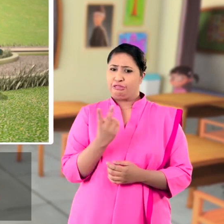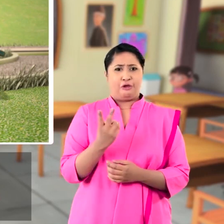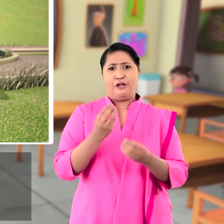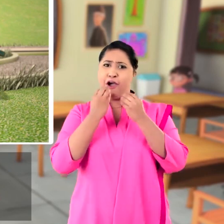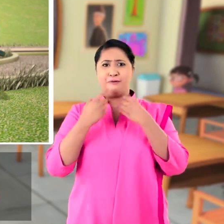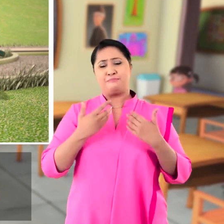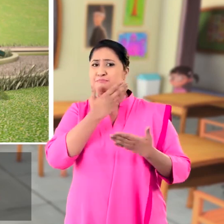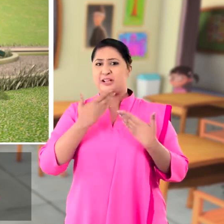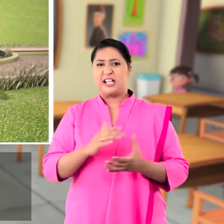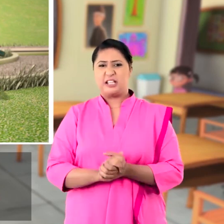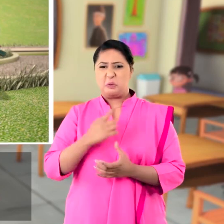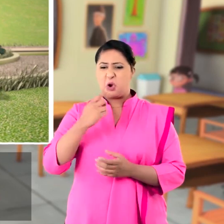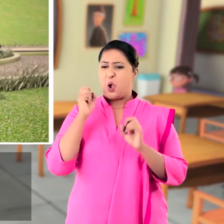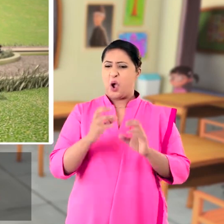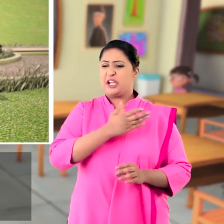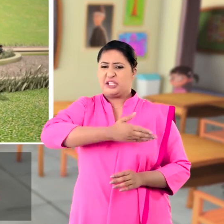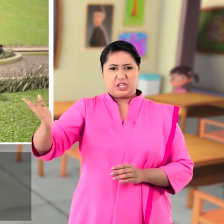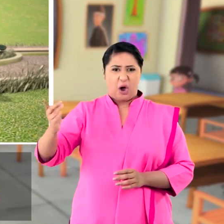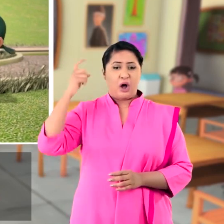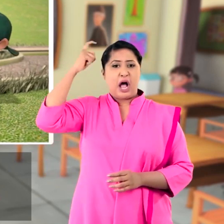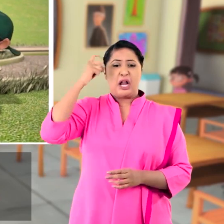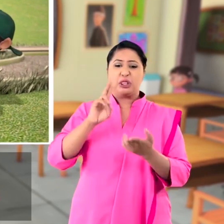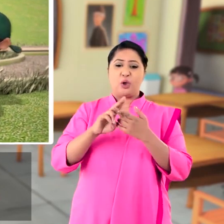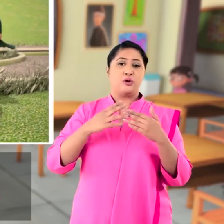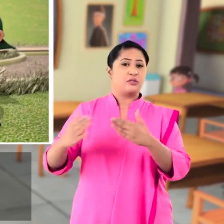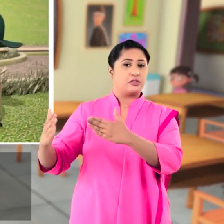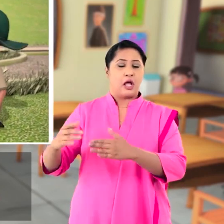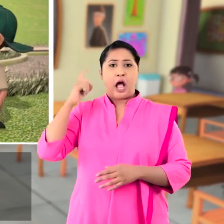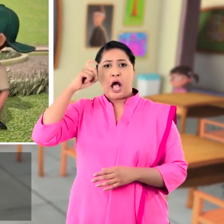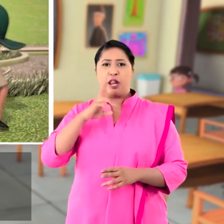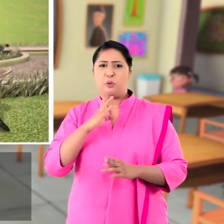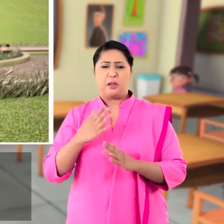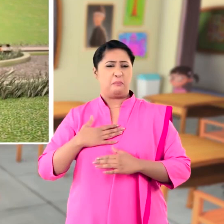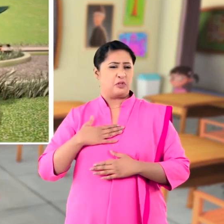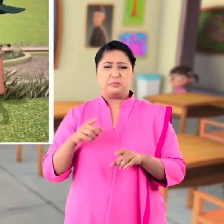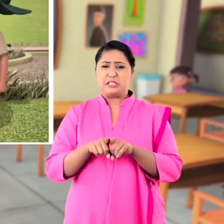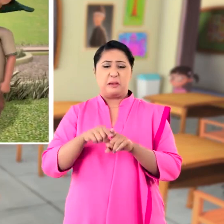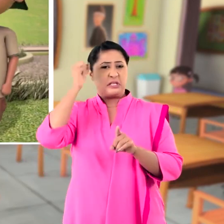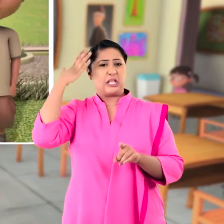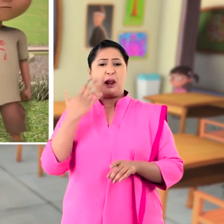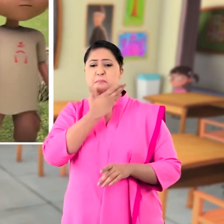तुम इस बैंगन लड़के के ही दोस्त रहो। नहीं मैं किसी टींडे लवर का दोस्त नहीं हो सकता।